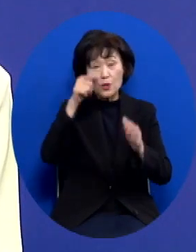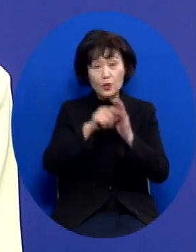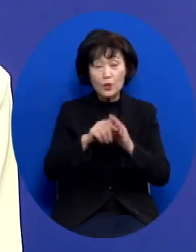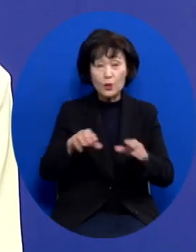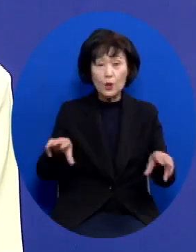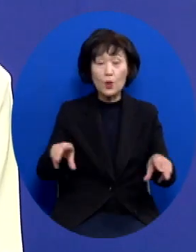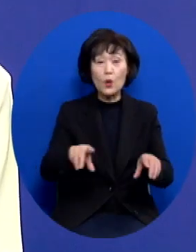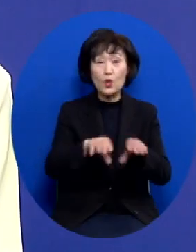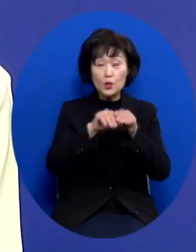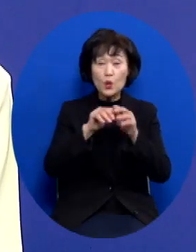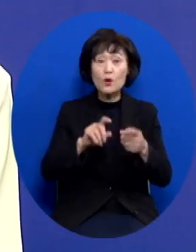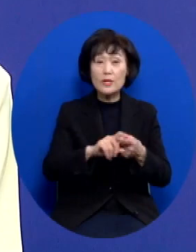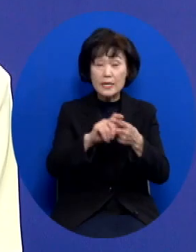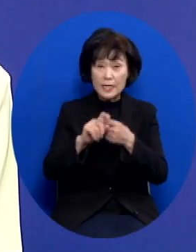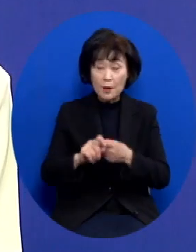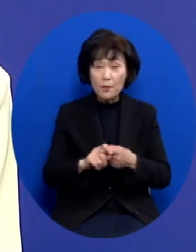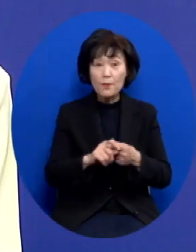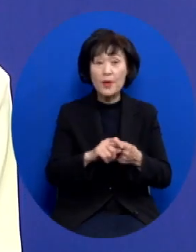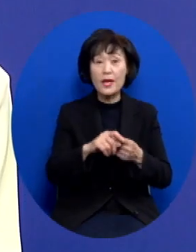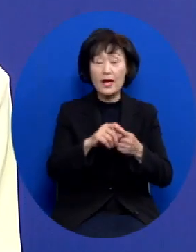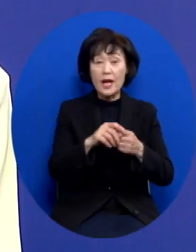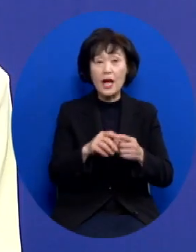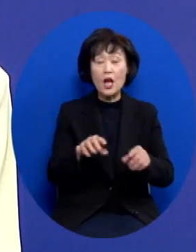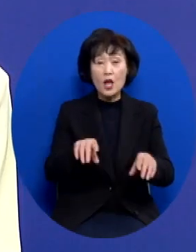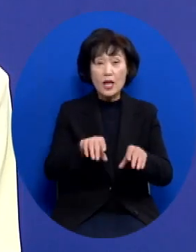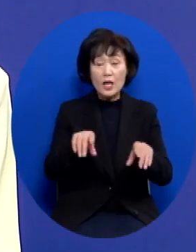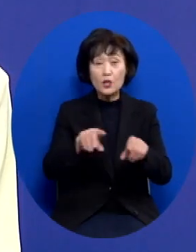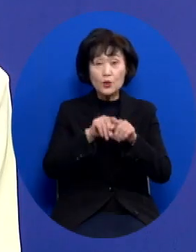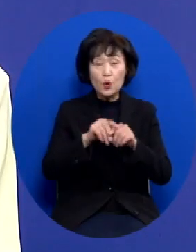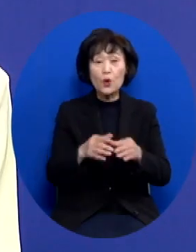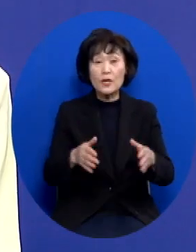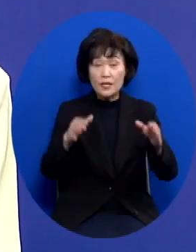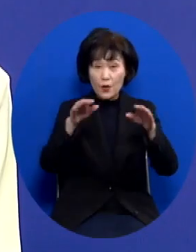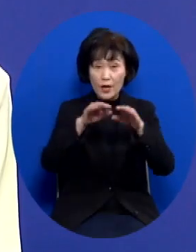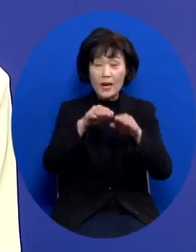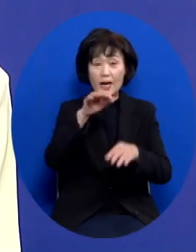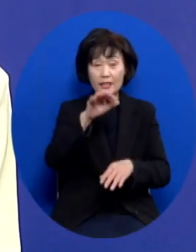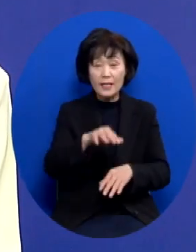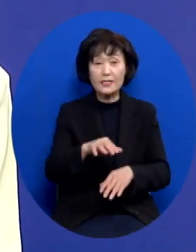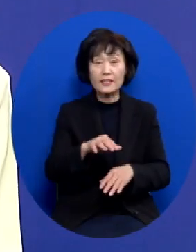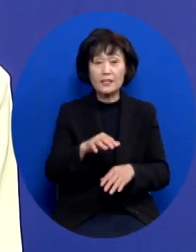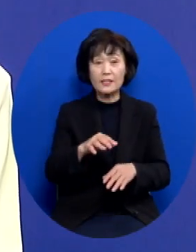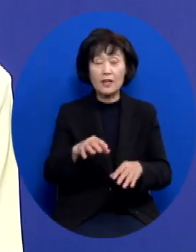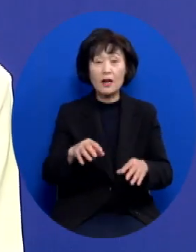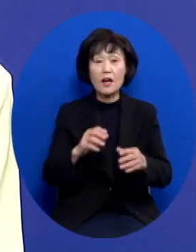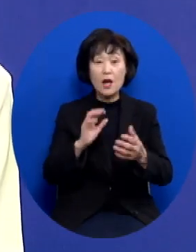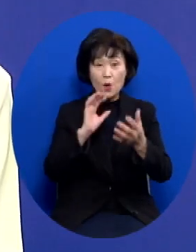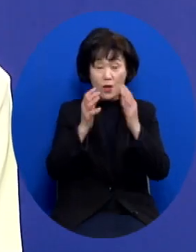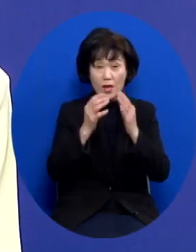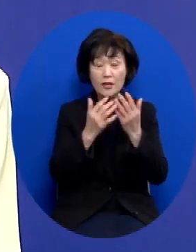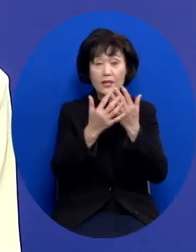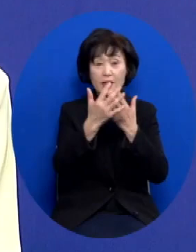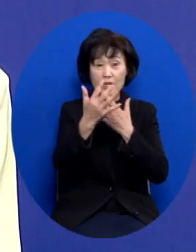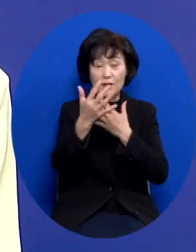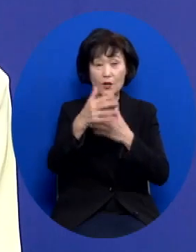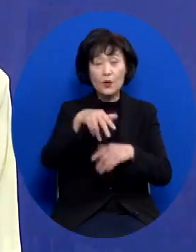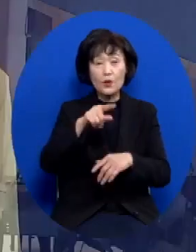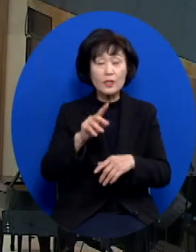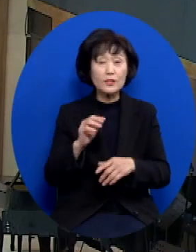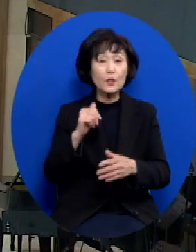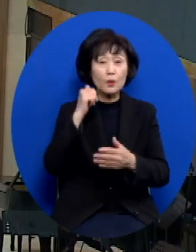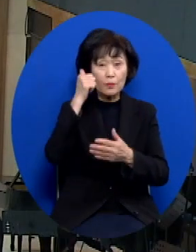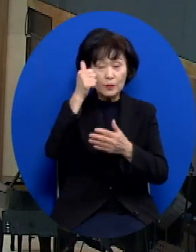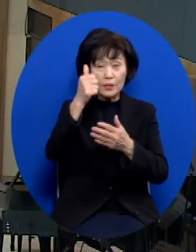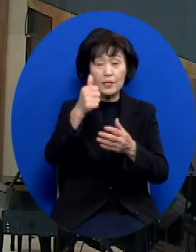한국기독교총연합회가 한국기독교연합회관에서 2023년 정기총회를 열고 대표회장의 정서영 목사를 선출했습니다.